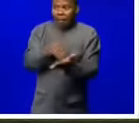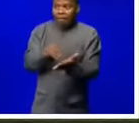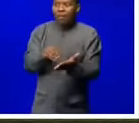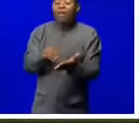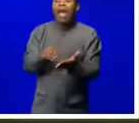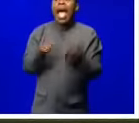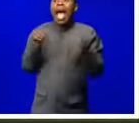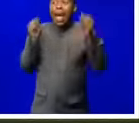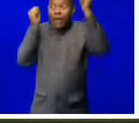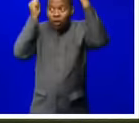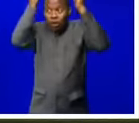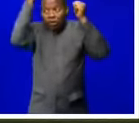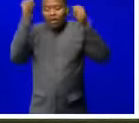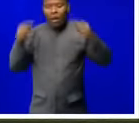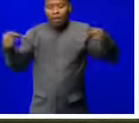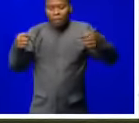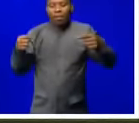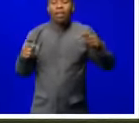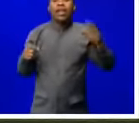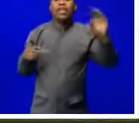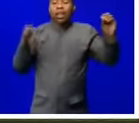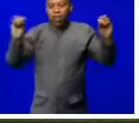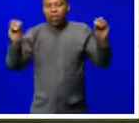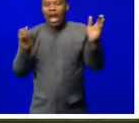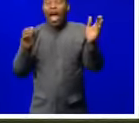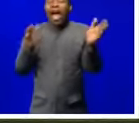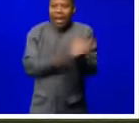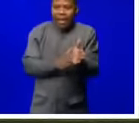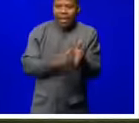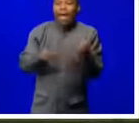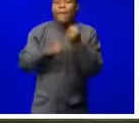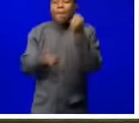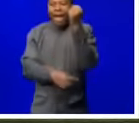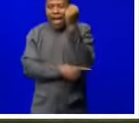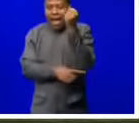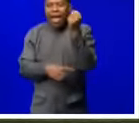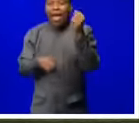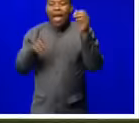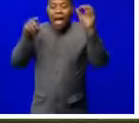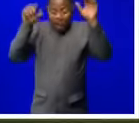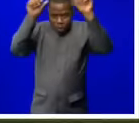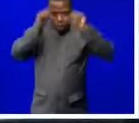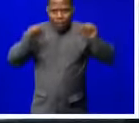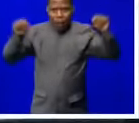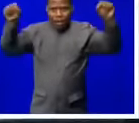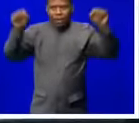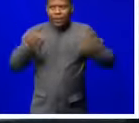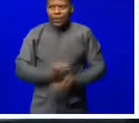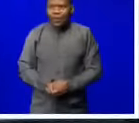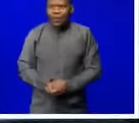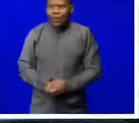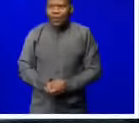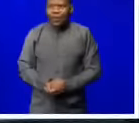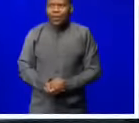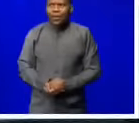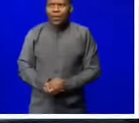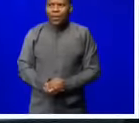lidlale ngekulingana neMbabane Highlanders kwaba licandza ngalana ngale emdlalweni ye-MTN Premier League lesetulu.